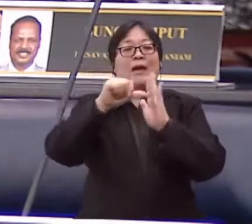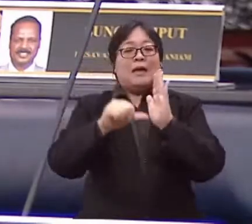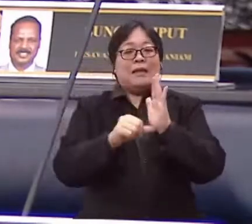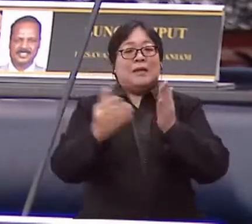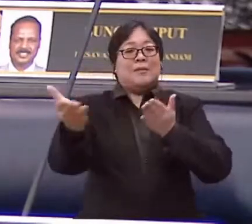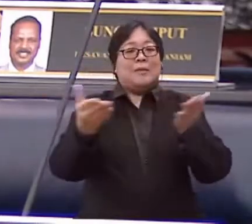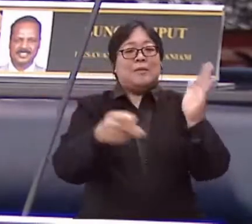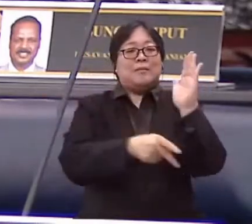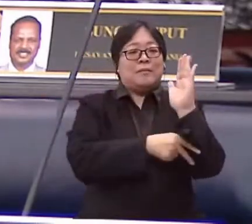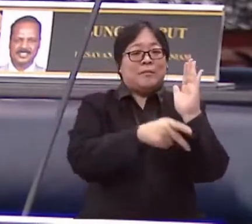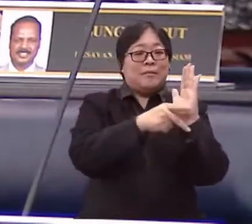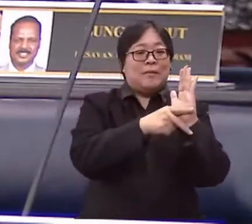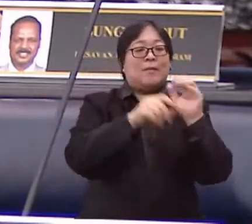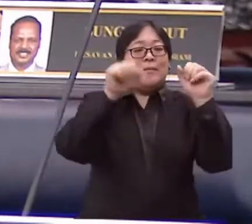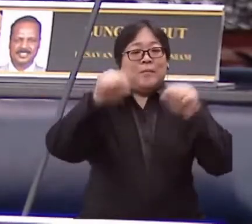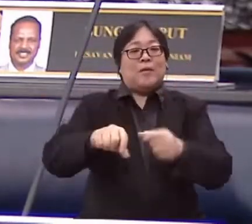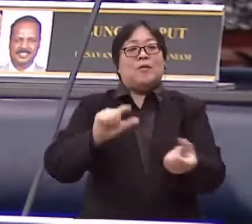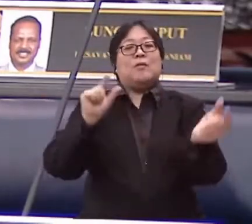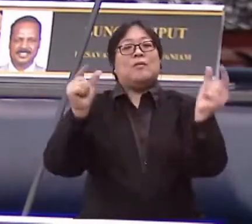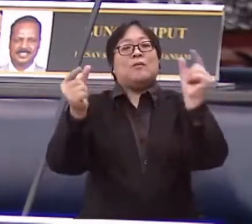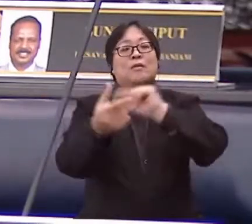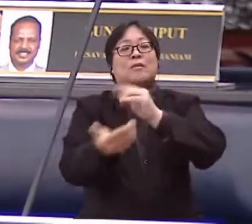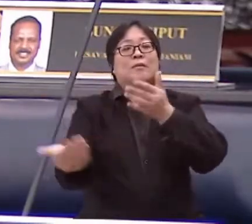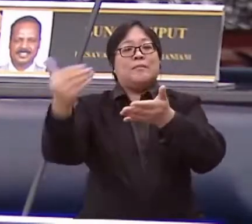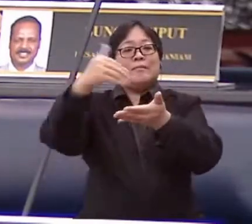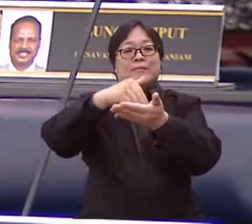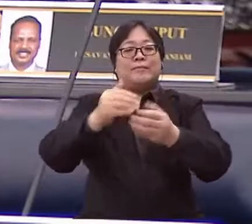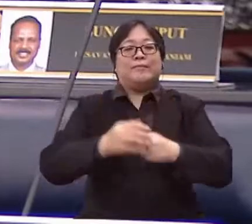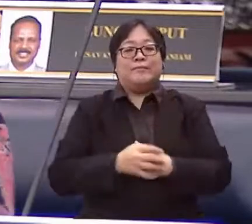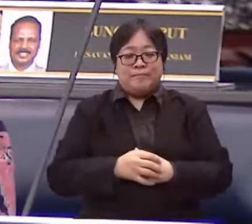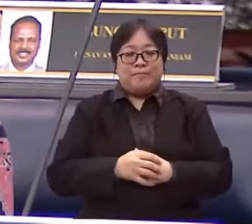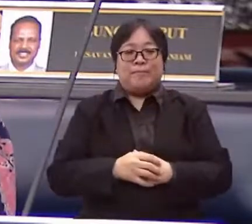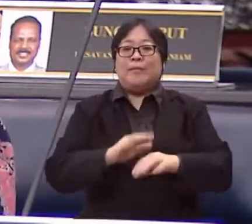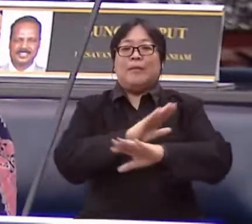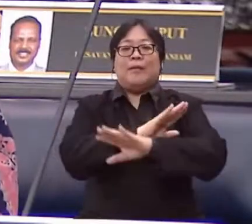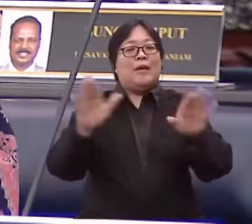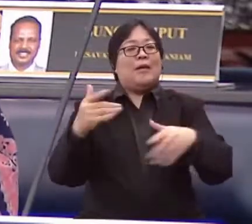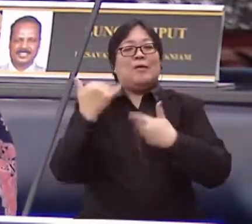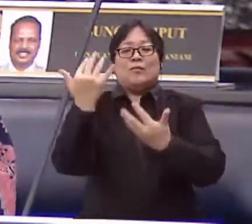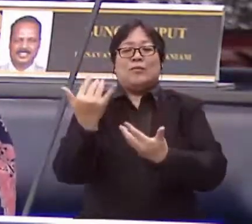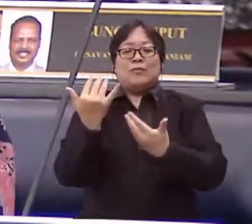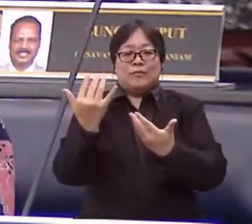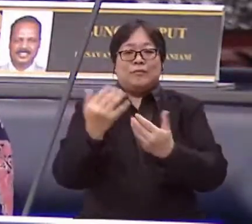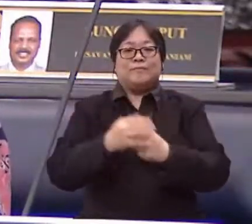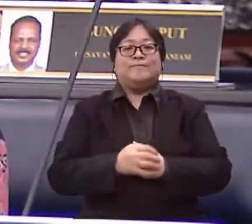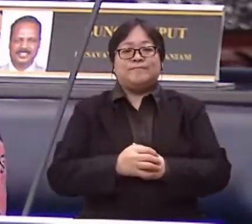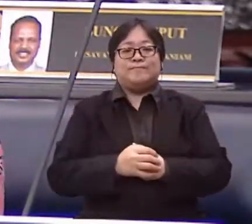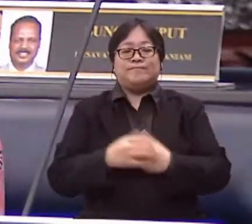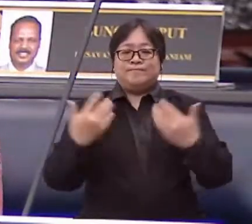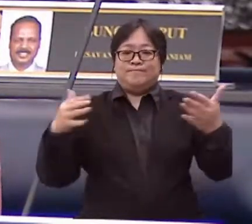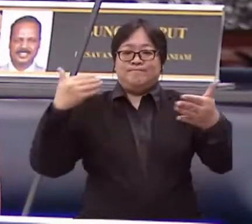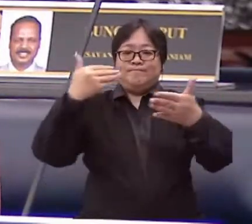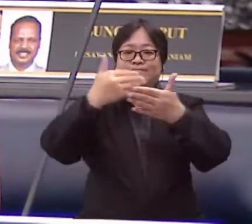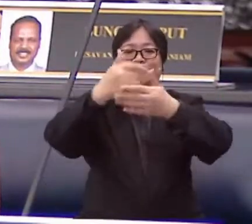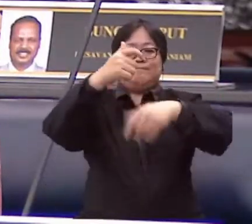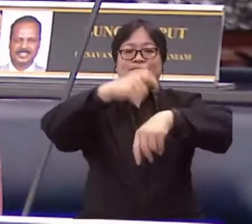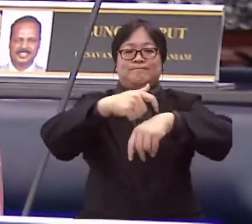Pariban ini jangan kita tunggu lagi sudah tiba